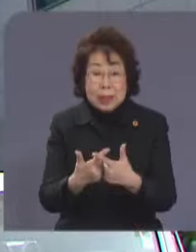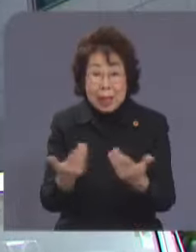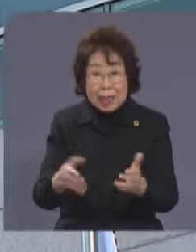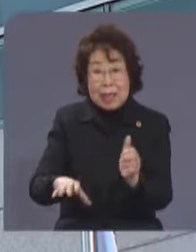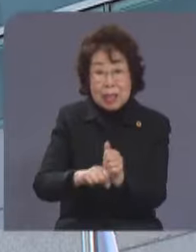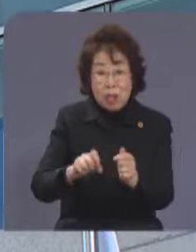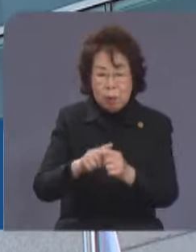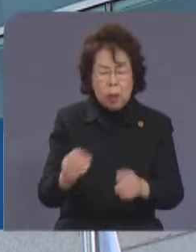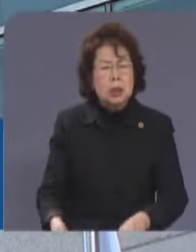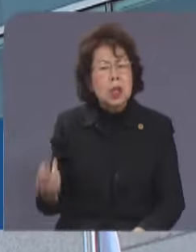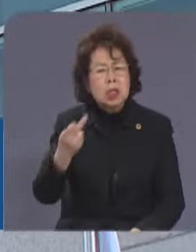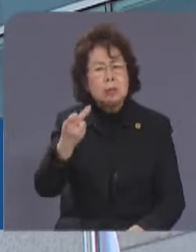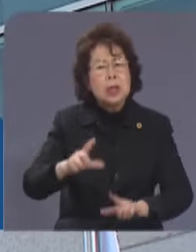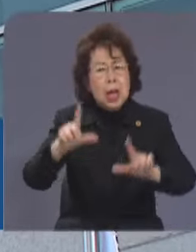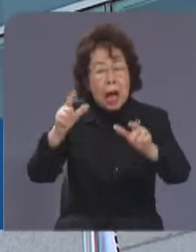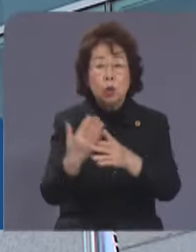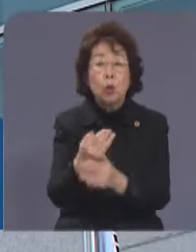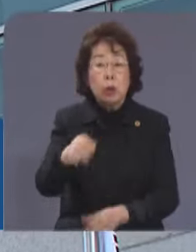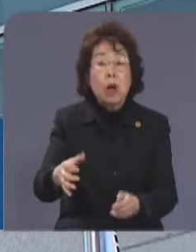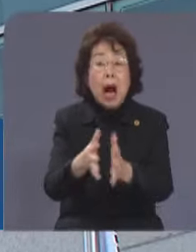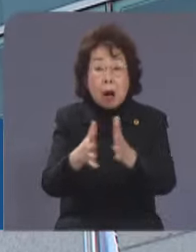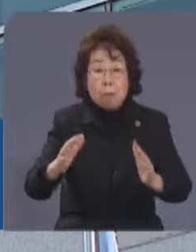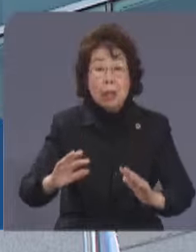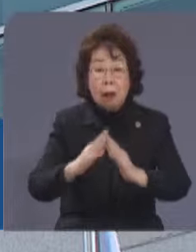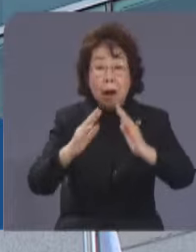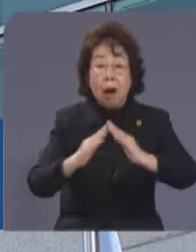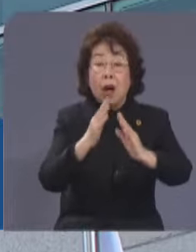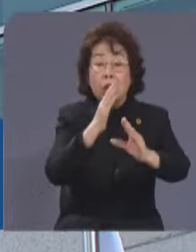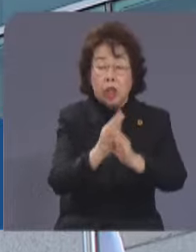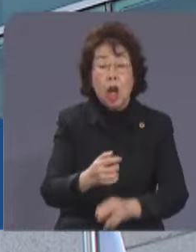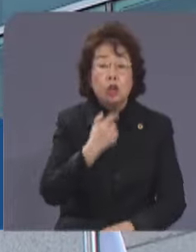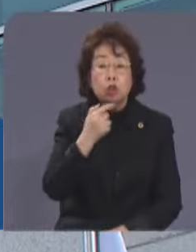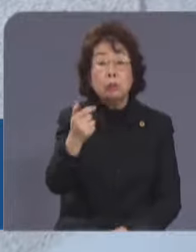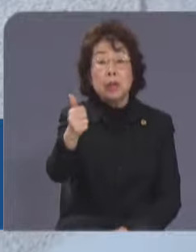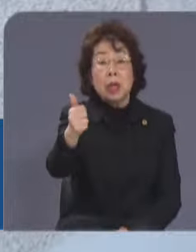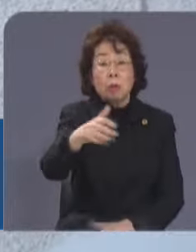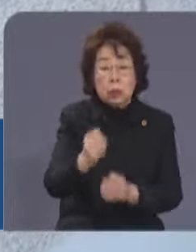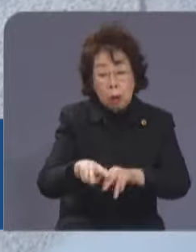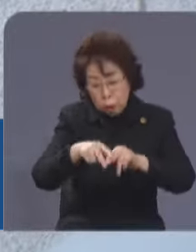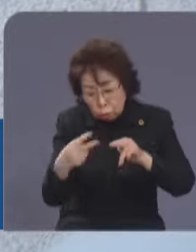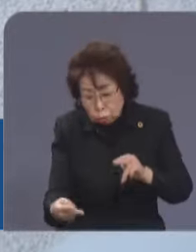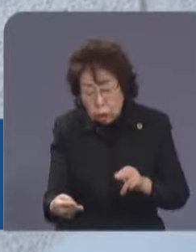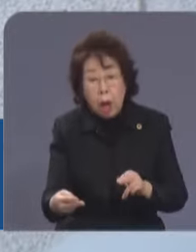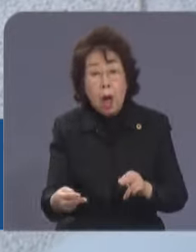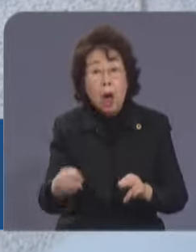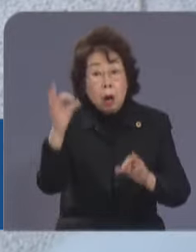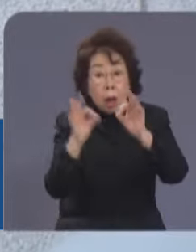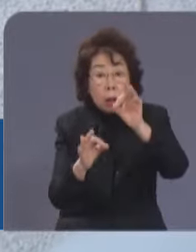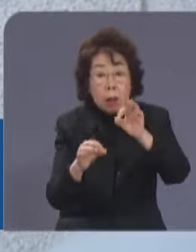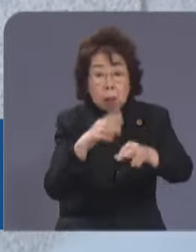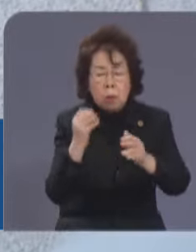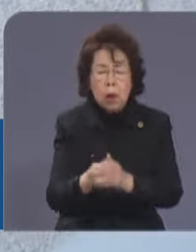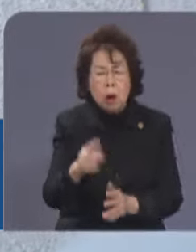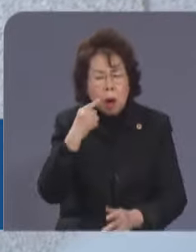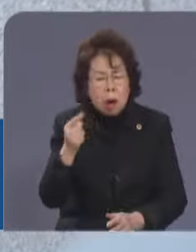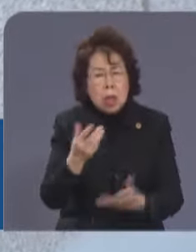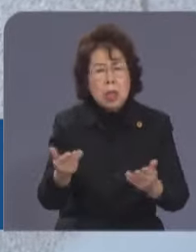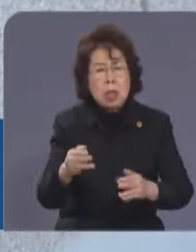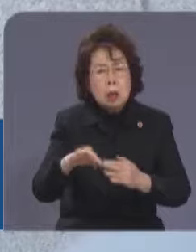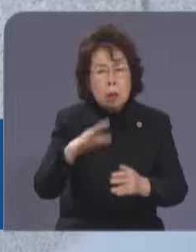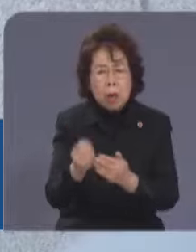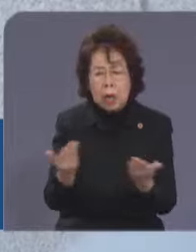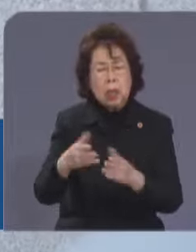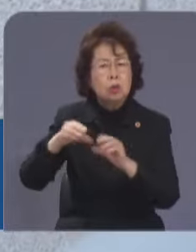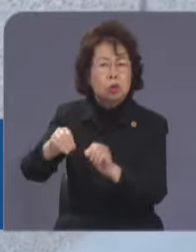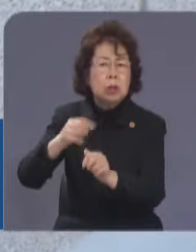부산지방고용노동청은 지난 12일 동래구의 한 아파트 공사 현장에서 60대 노동자가 추락한 사건과 관련해 해당 작업장에